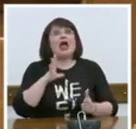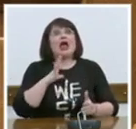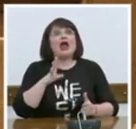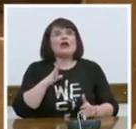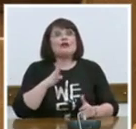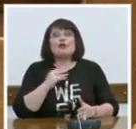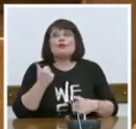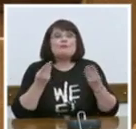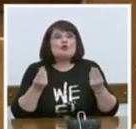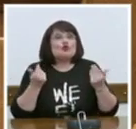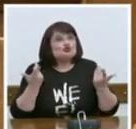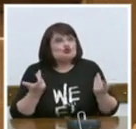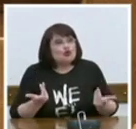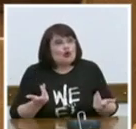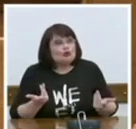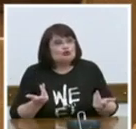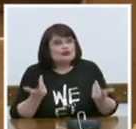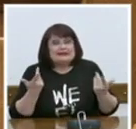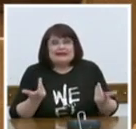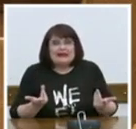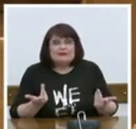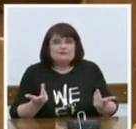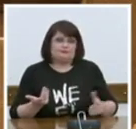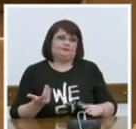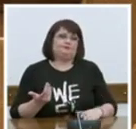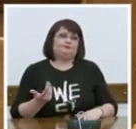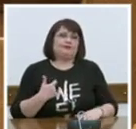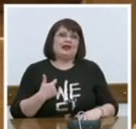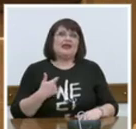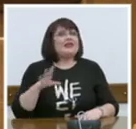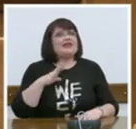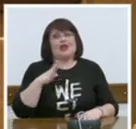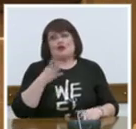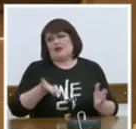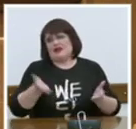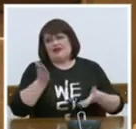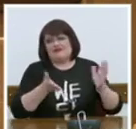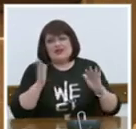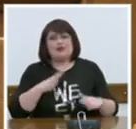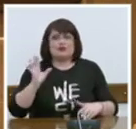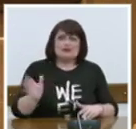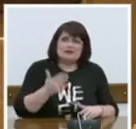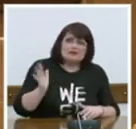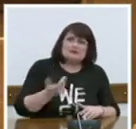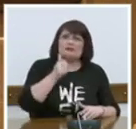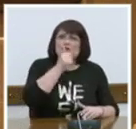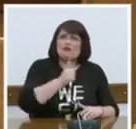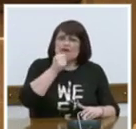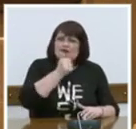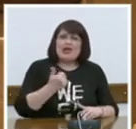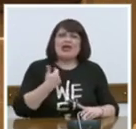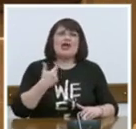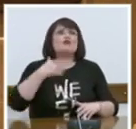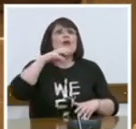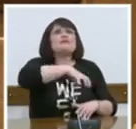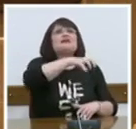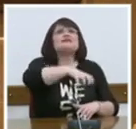ανθρώπων, όσων από πόλεμο, από κατατρεγμό, από πικρό καημό άφησαν βωμούς και εστίες